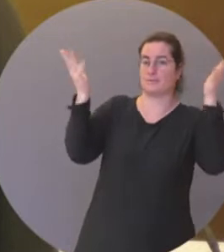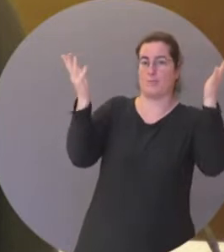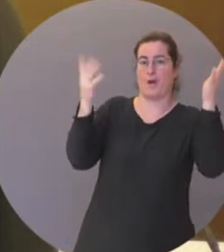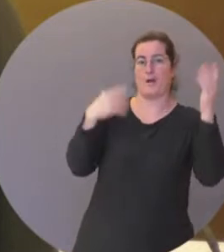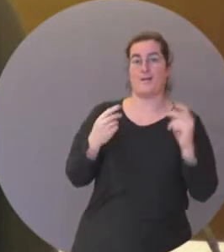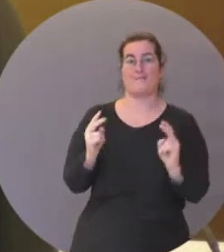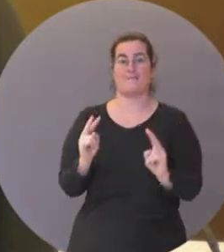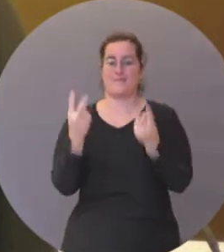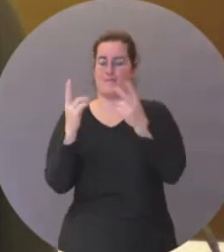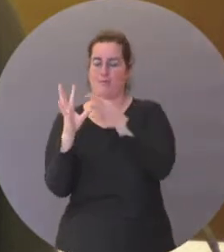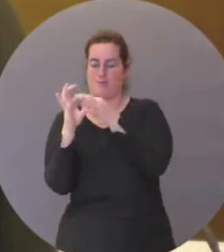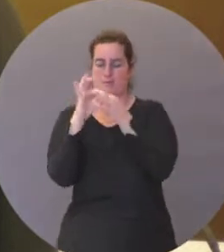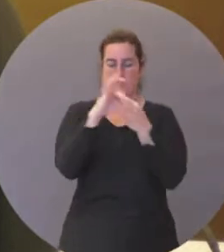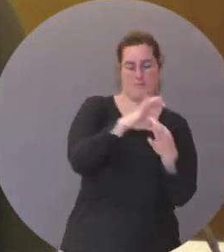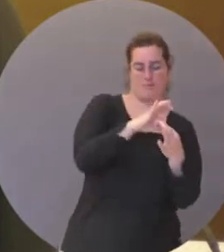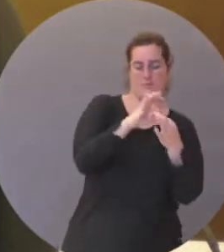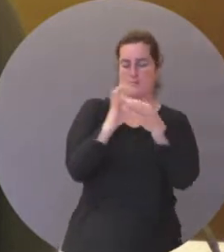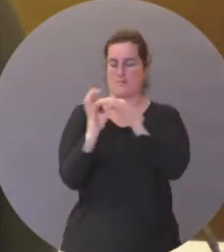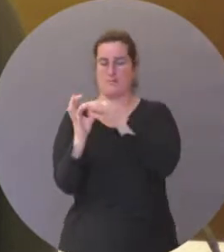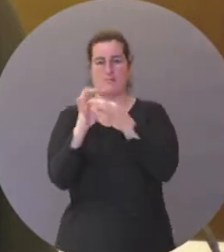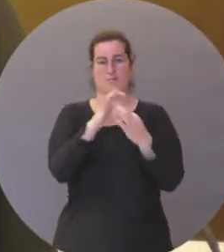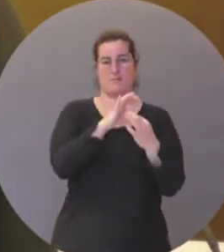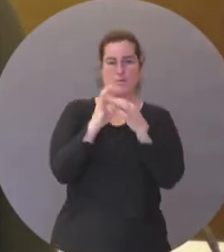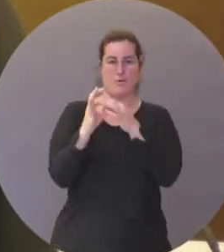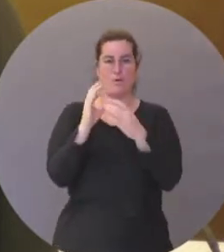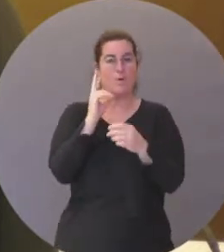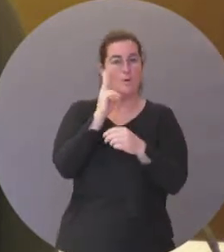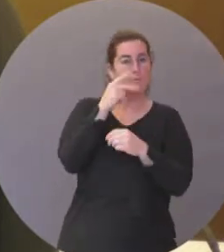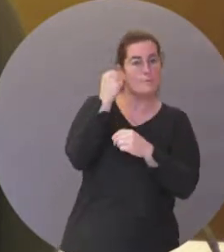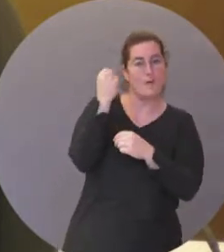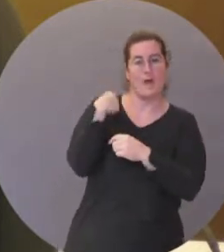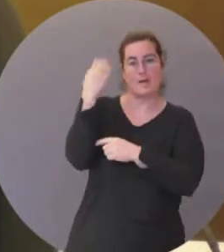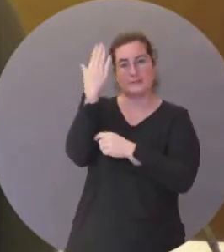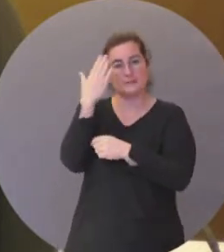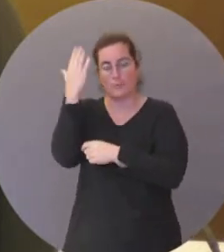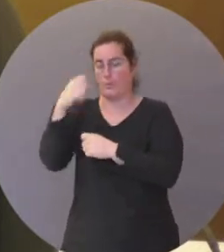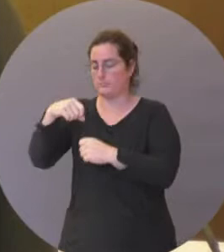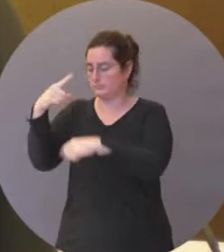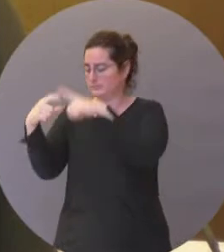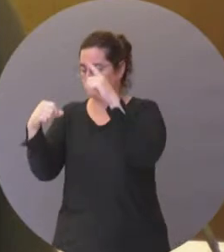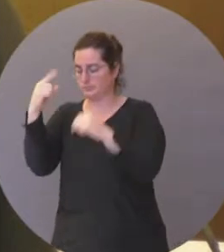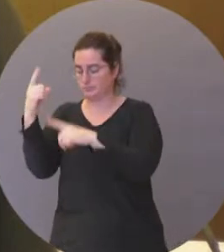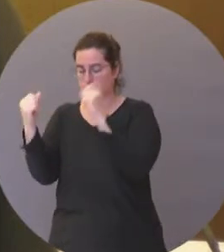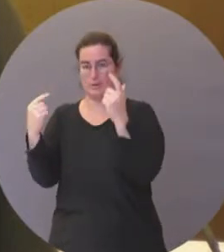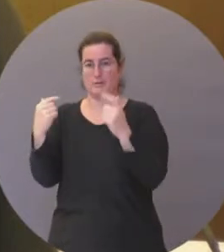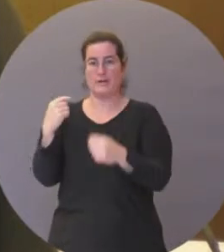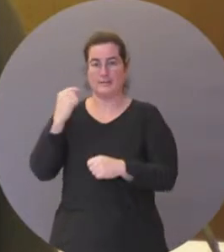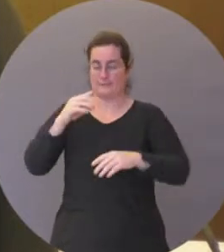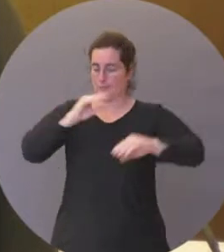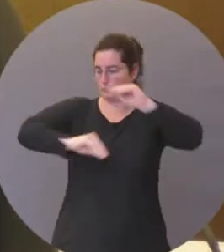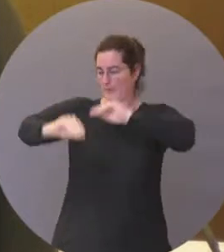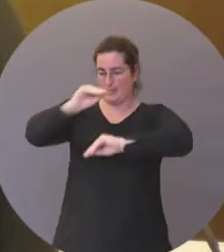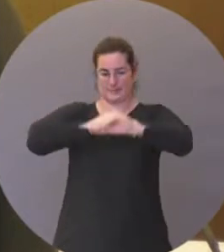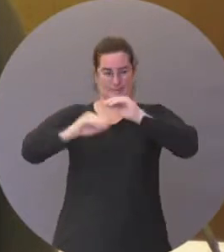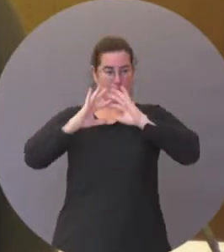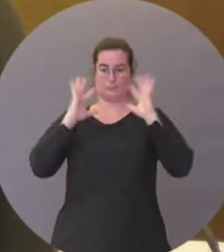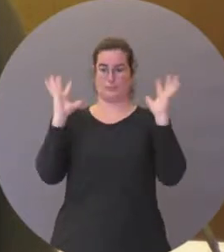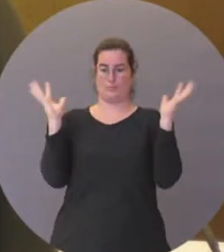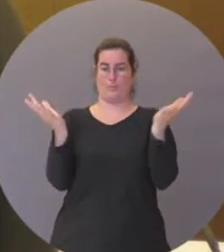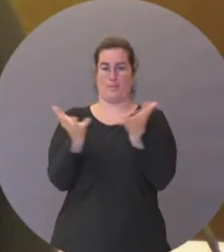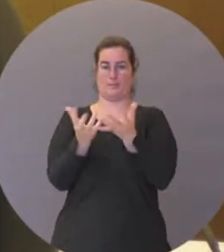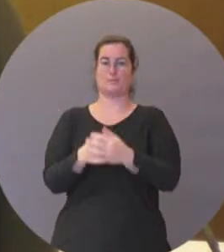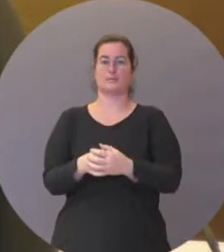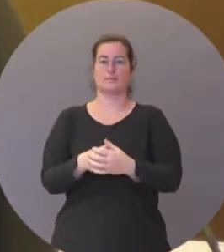vivant sur notre planète et qu'il fallait prendre soin de tout le monde et que ne s'intéresser qu'à l'humain et ne pas voir